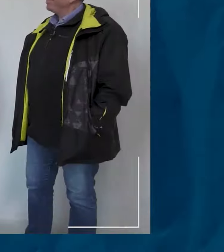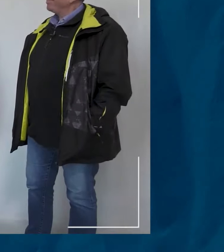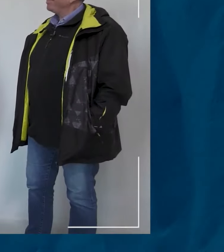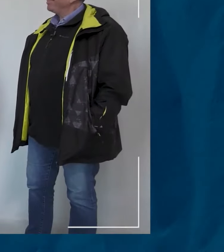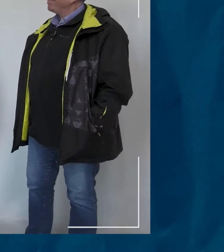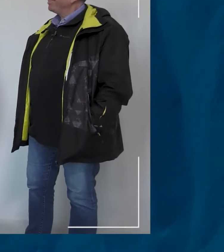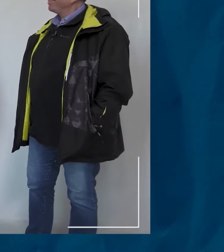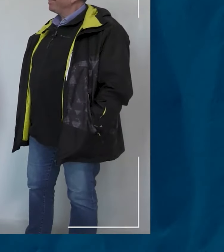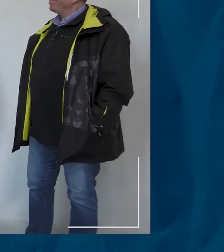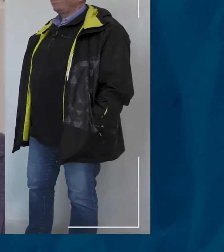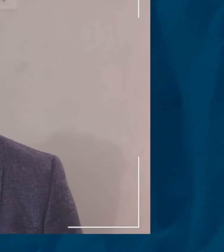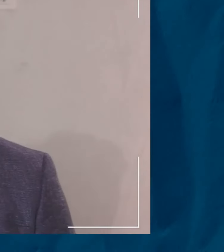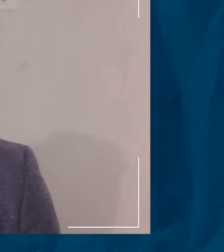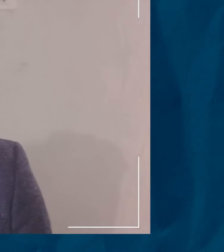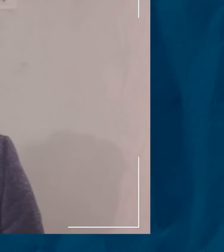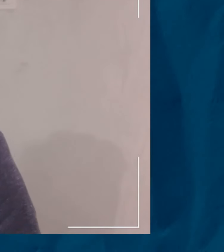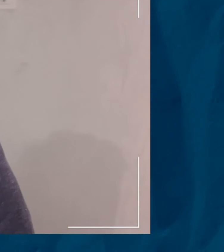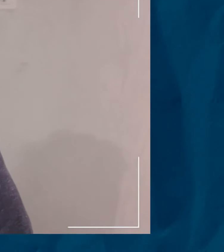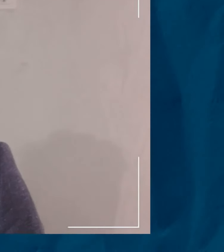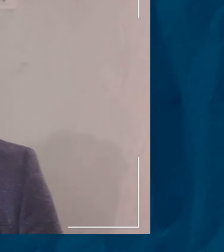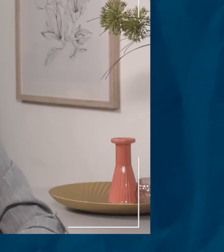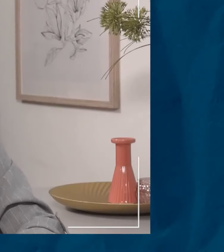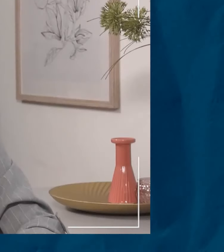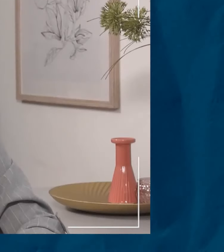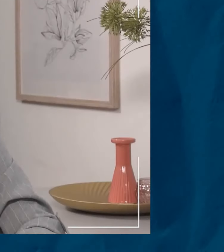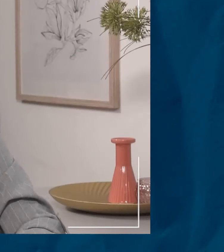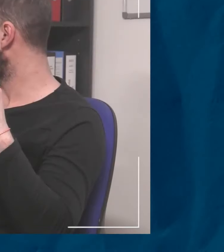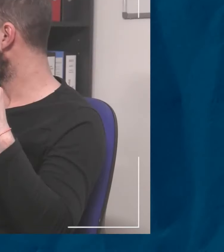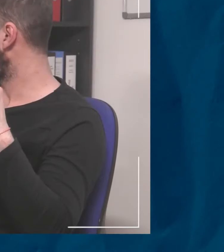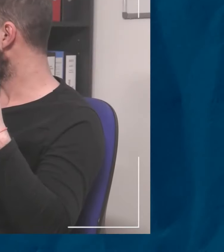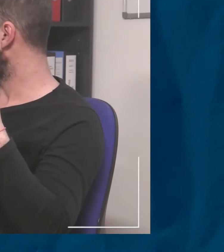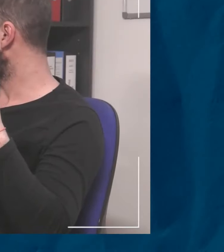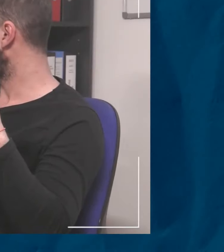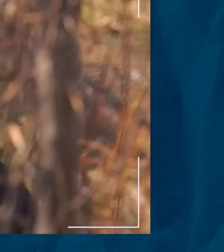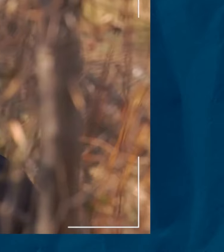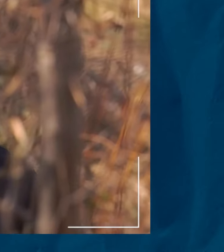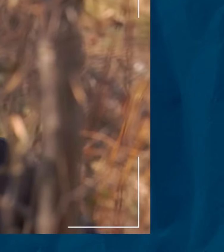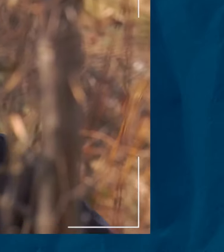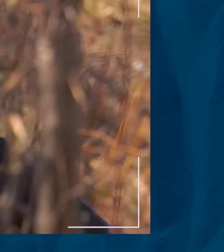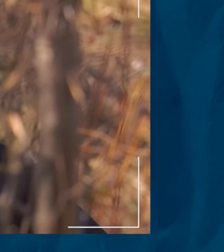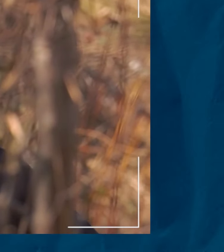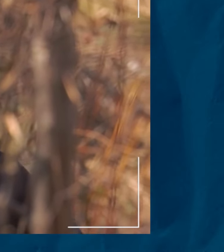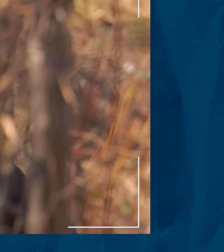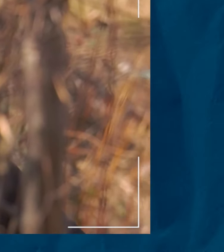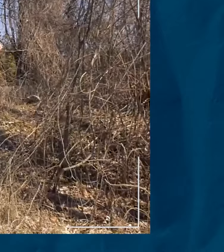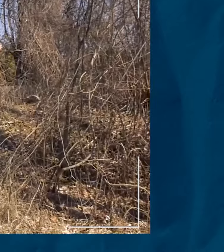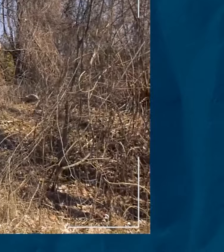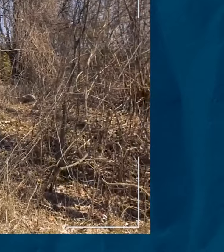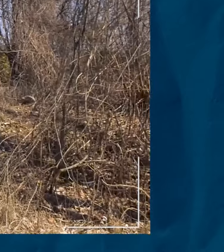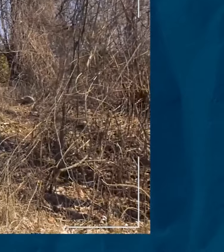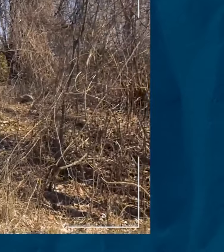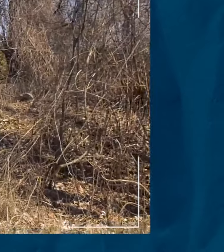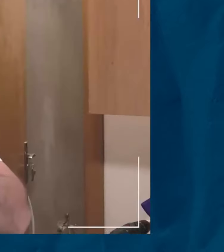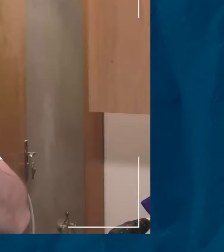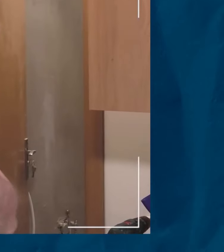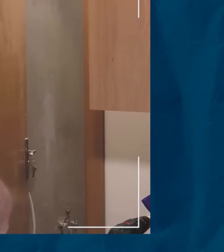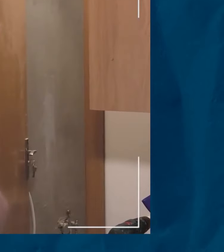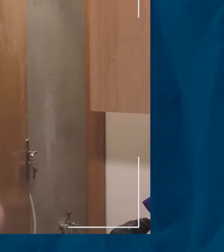А защо при тебе? То чук е много гаден. А тук ще има хора под найем и така нататък. Аз забравих какво да ще правя. Ще го